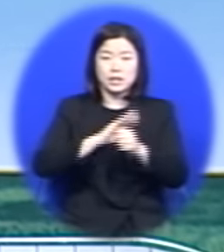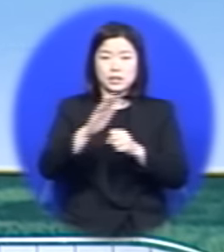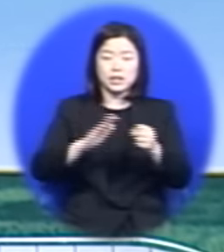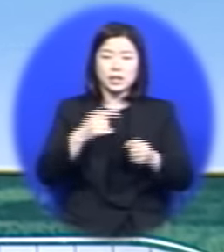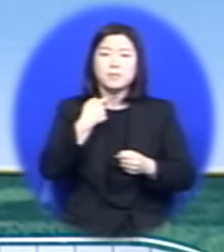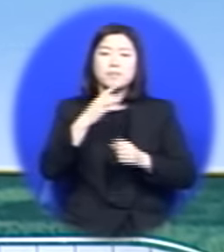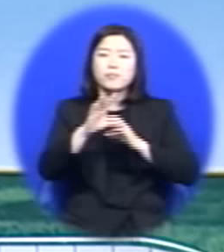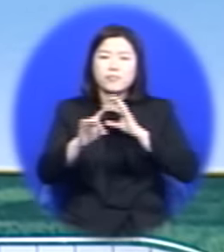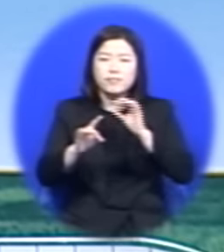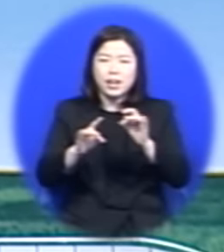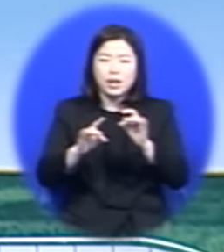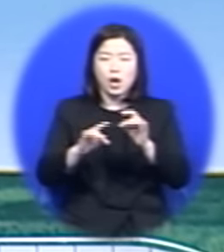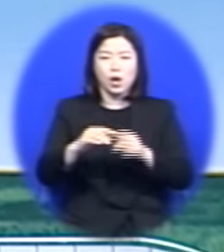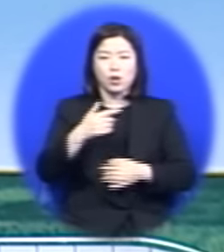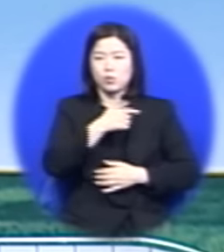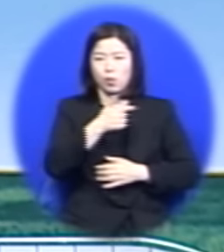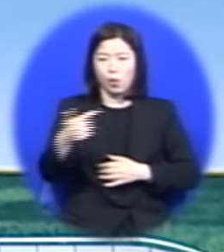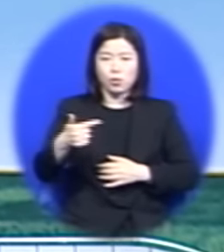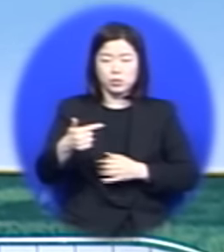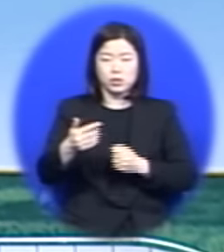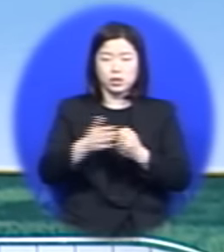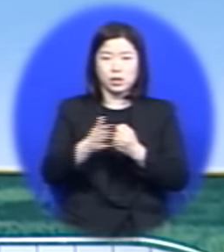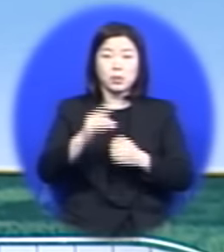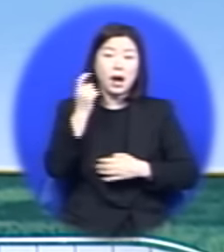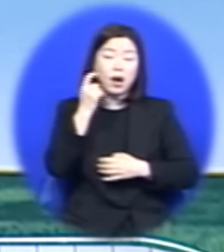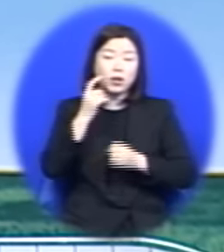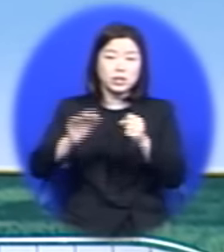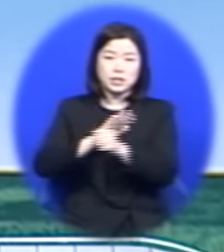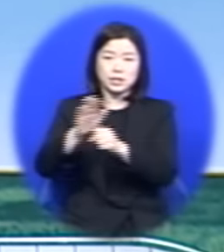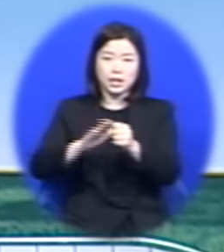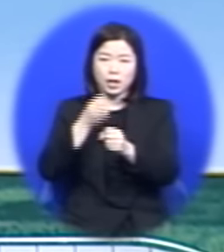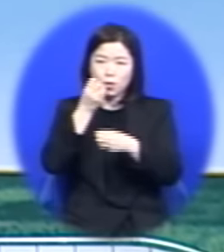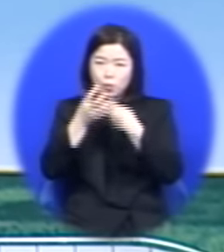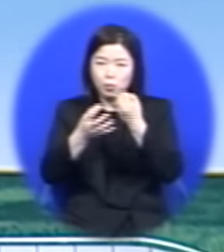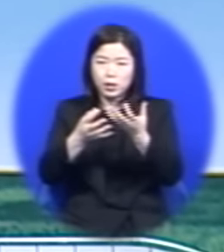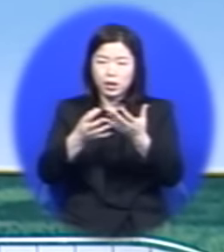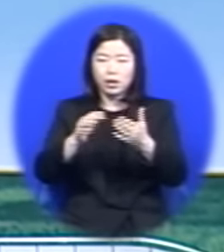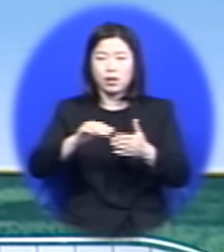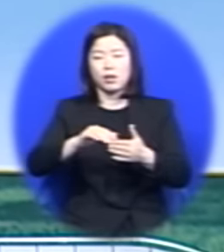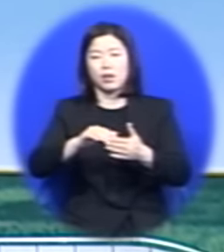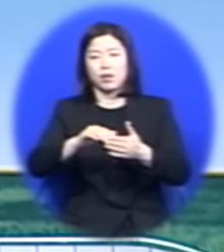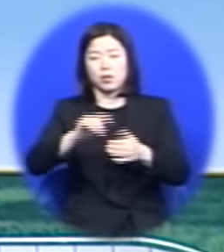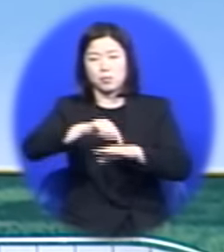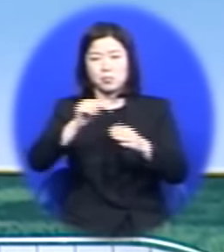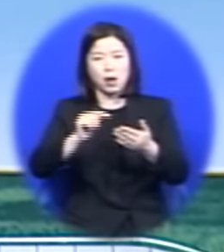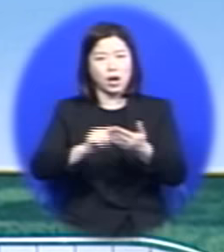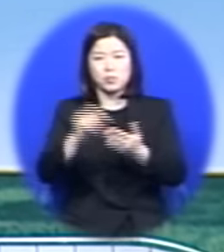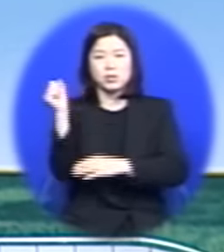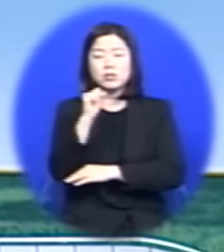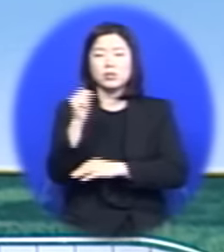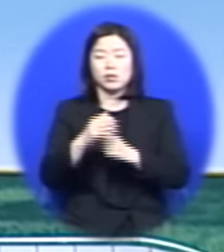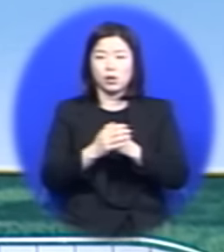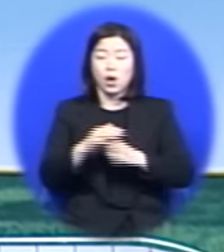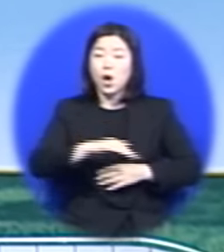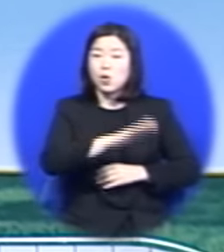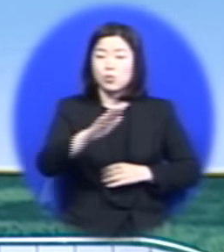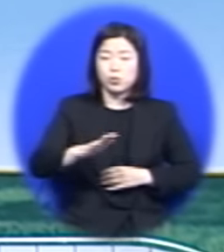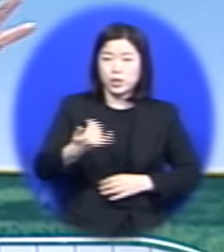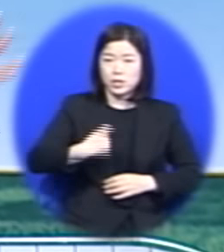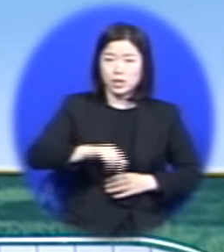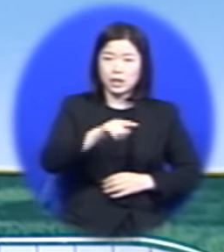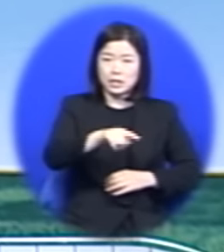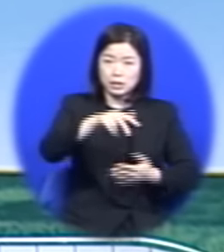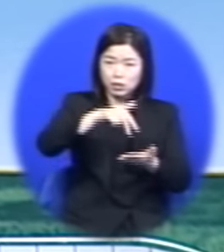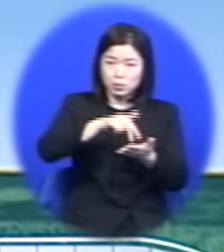속에 너무 크기 때문에 거짓 사랑 고백에 그냥 넘어가 버려요. 우리 자녀들이 얼마나 이런